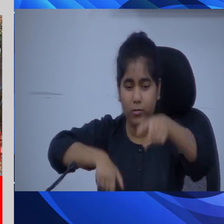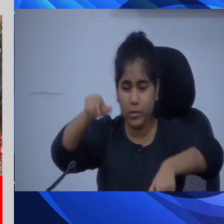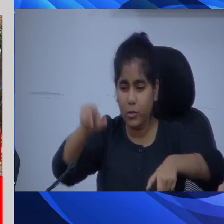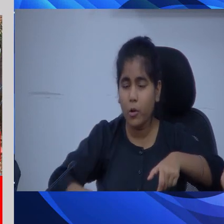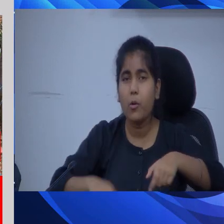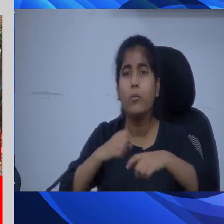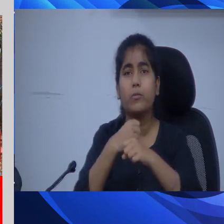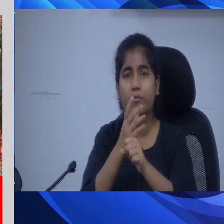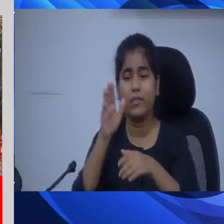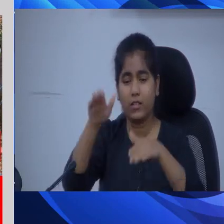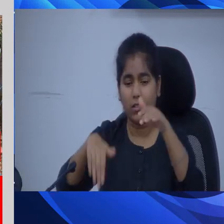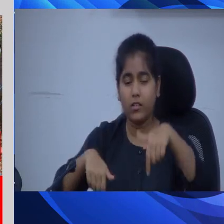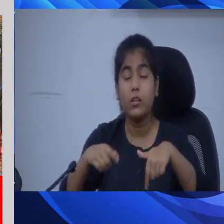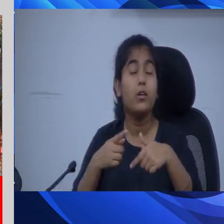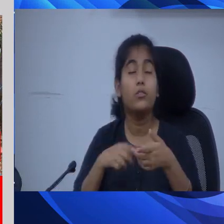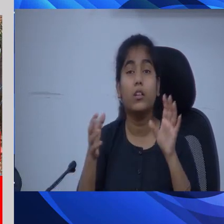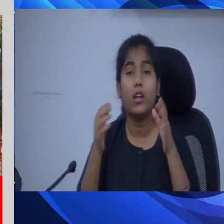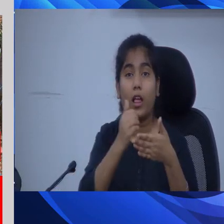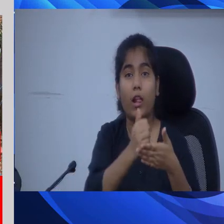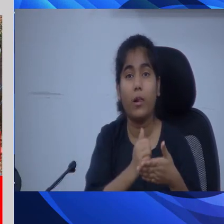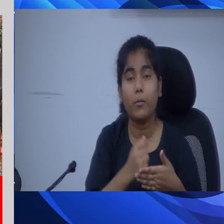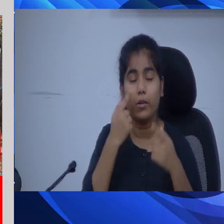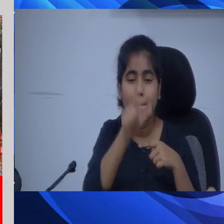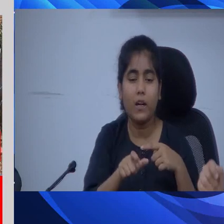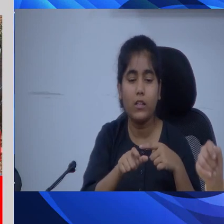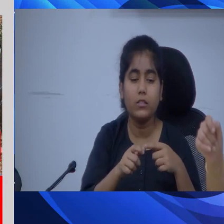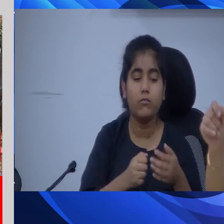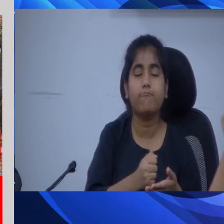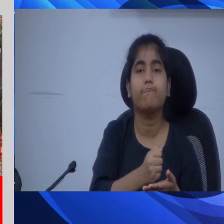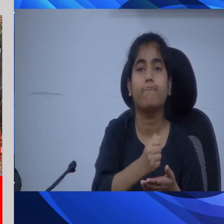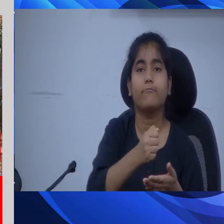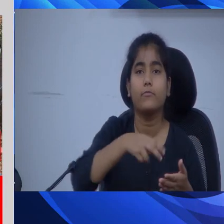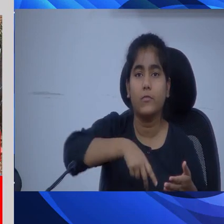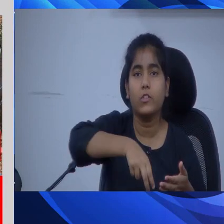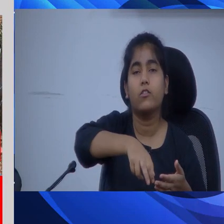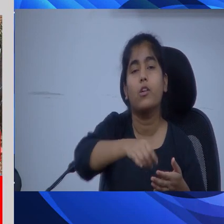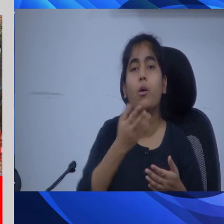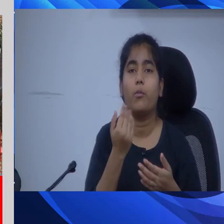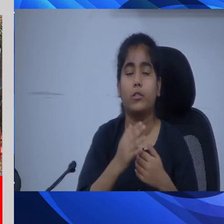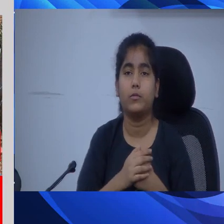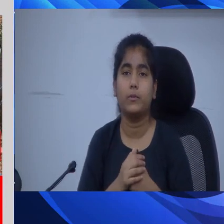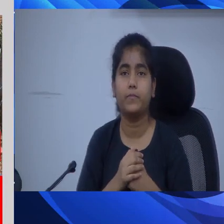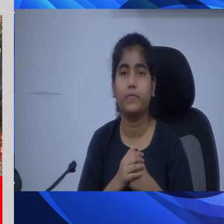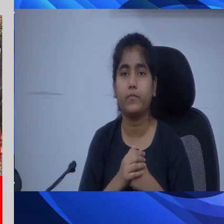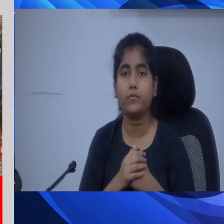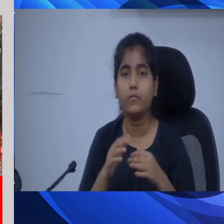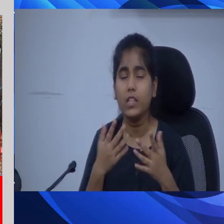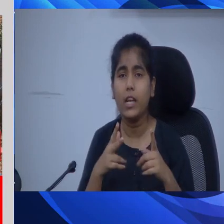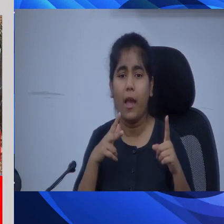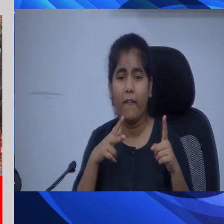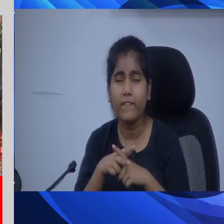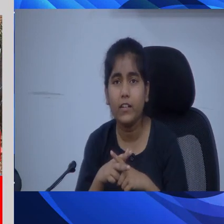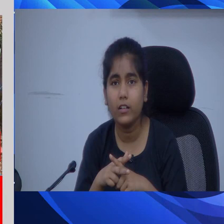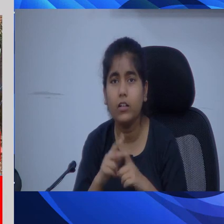उसके सहारे जो है वो एक दृष्टिबाधित द विजुअली इम्पेयर्ड कैन यूज़ देयर वाइट केन एंड इट कैन गाइड देम टू वर्क इन द डायरेक्शन।